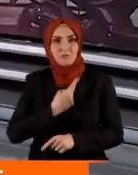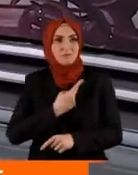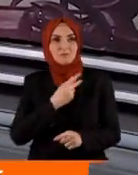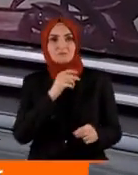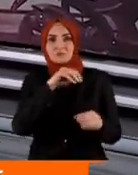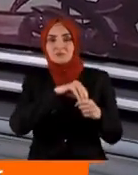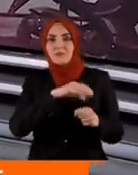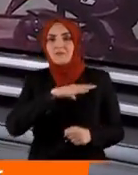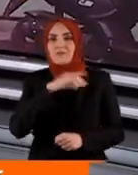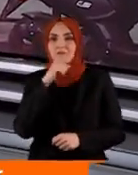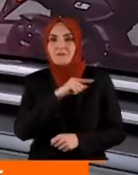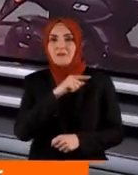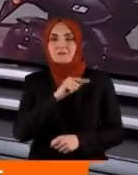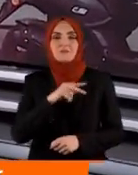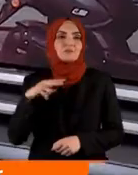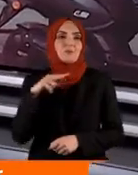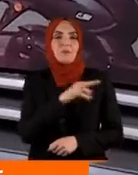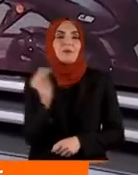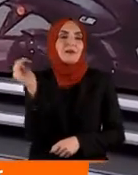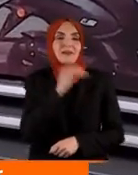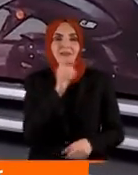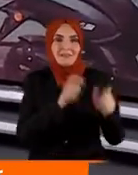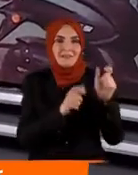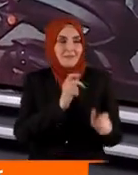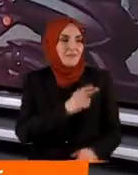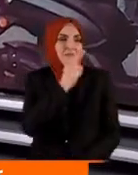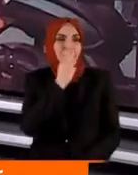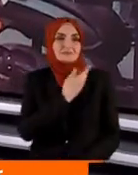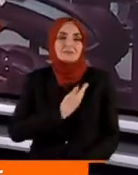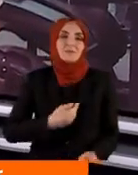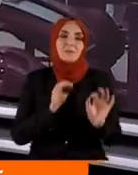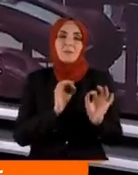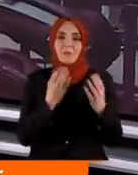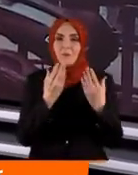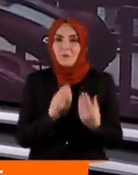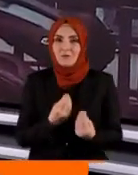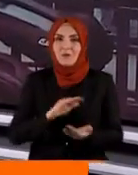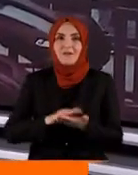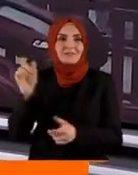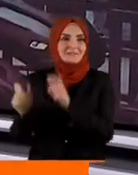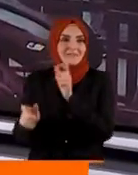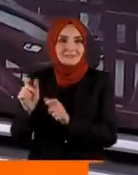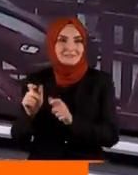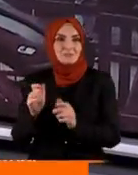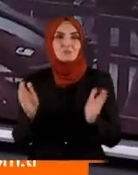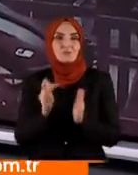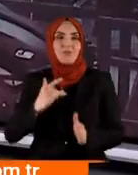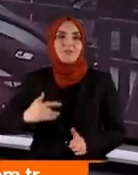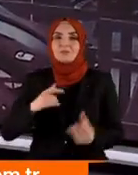kopamıyor. Arkadaşlarımız Sultan Akdoğan ve Erdinç Türkcan da o küçük Anadolu'ya gitti ve Emirdağ'ı bizler için